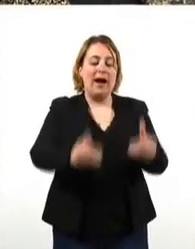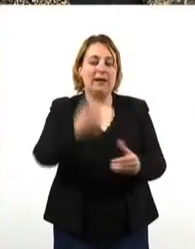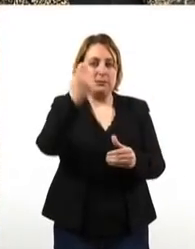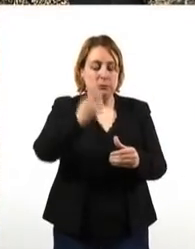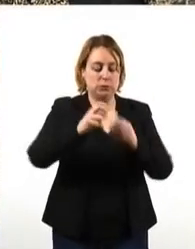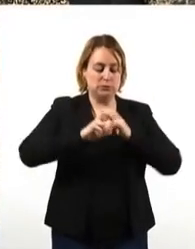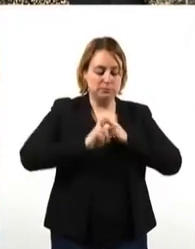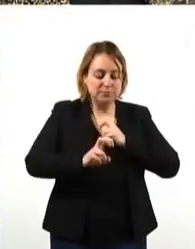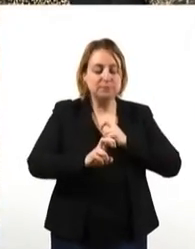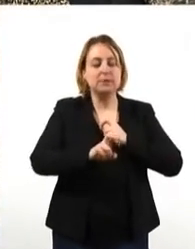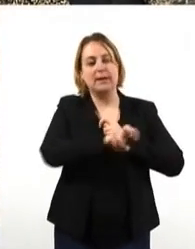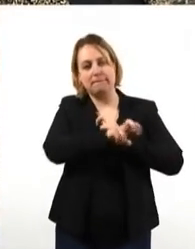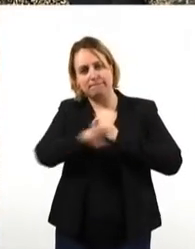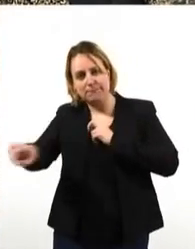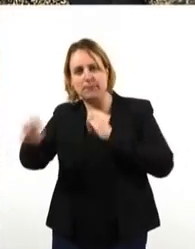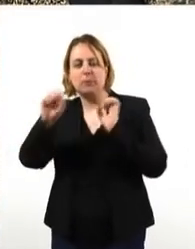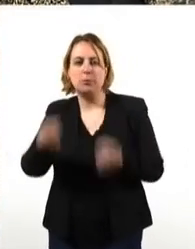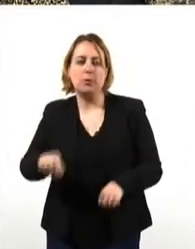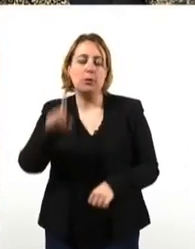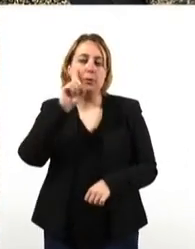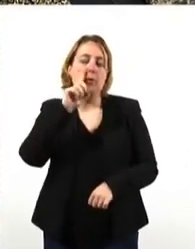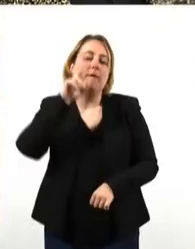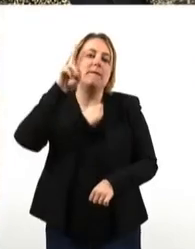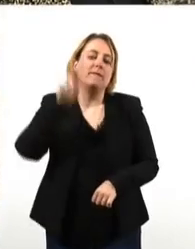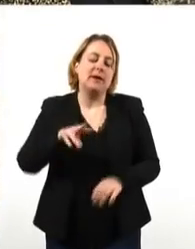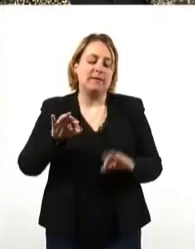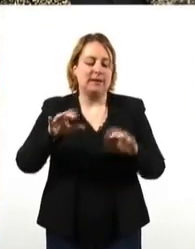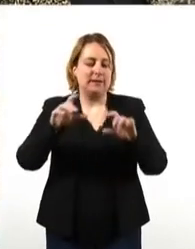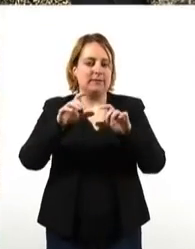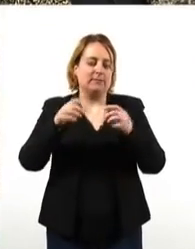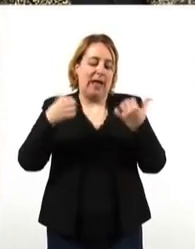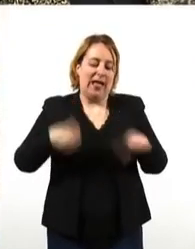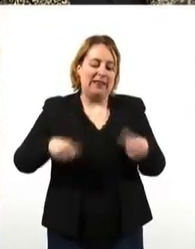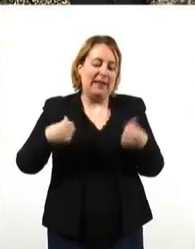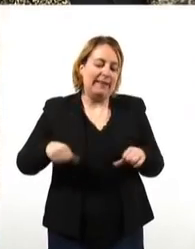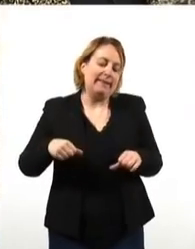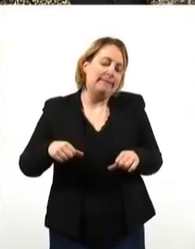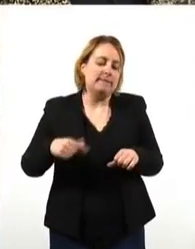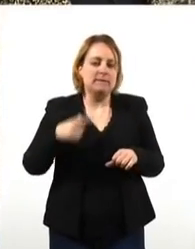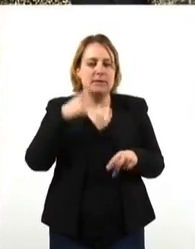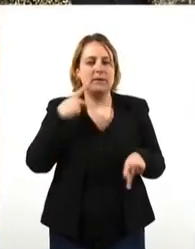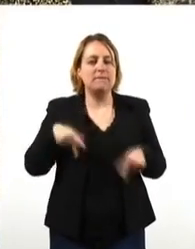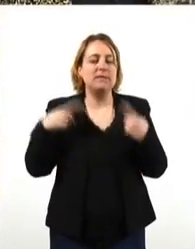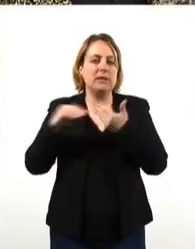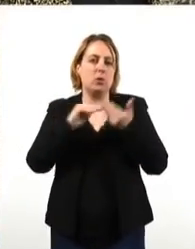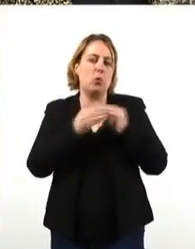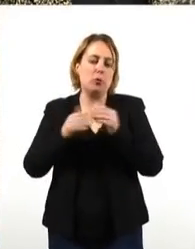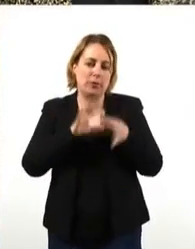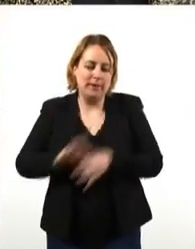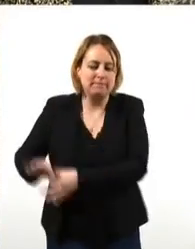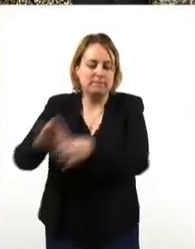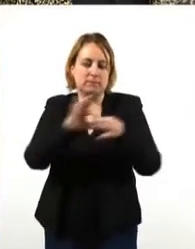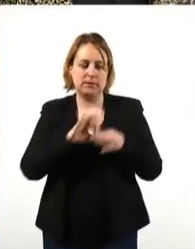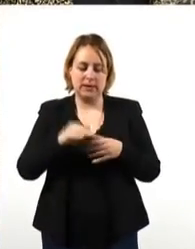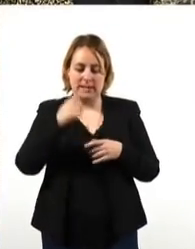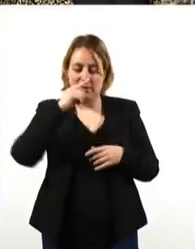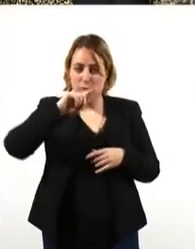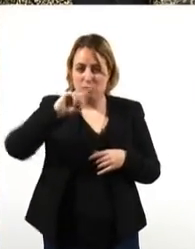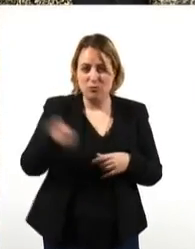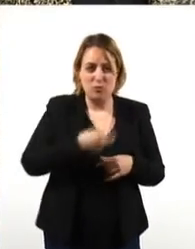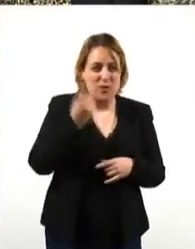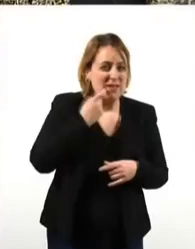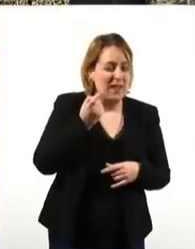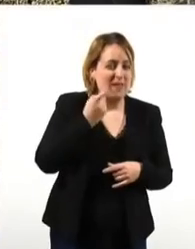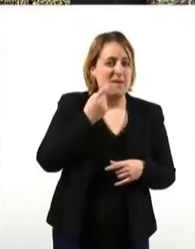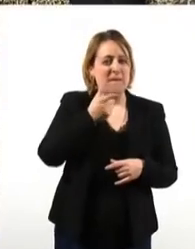facilement, sachant que l'internat, c'est quand même la vie en communauté, et tous les élèves, je pense, ne sont, enfin. C'est